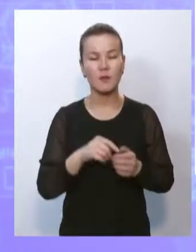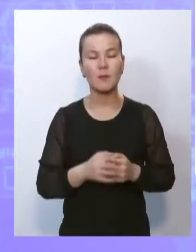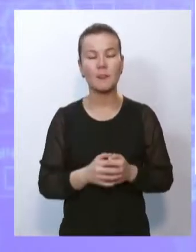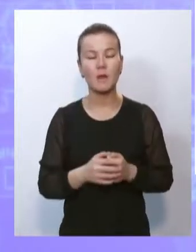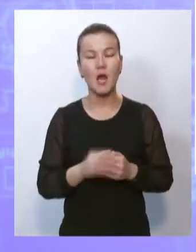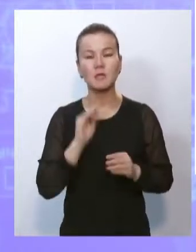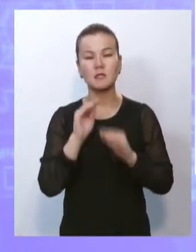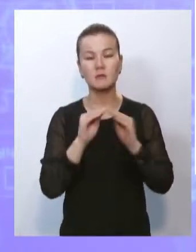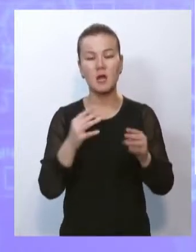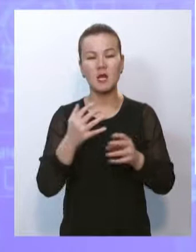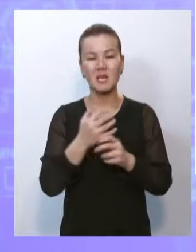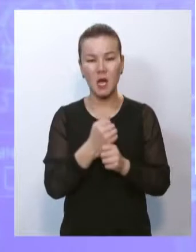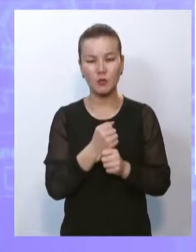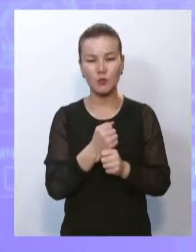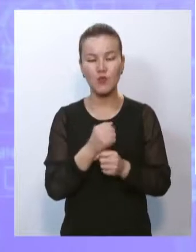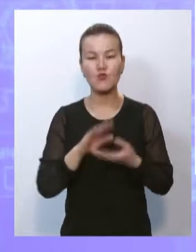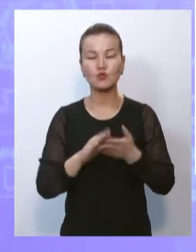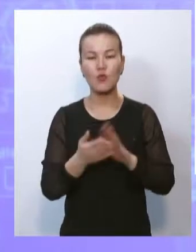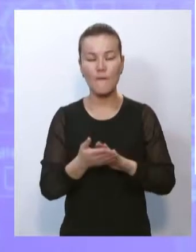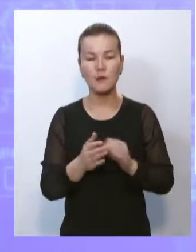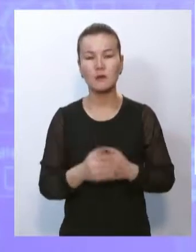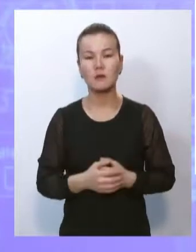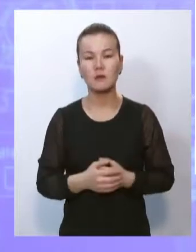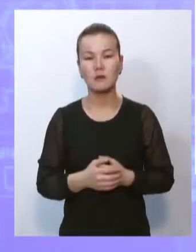составим краткое условия